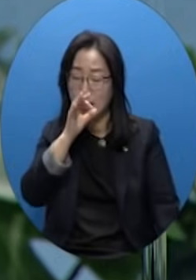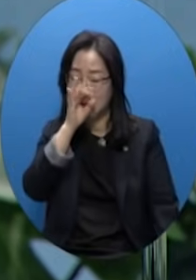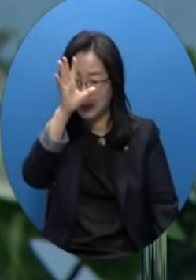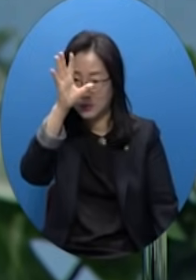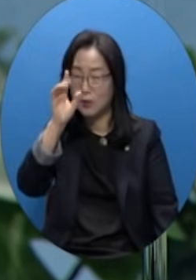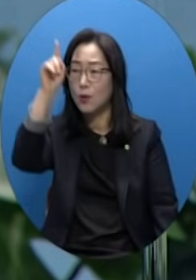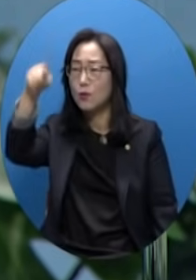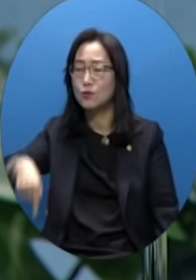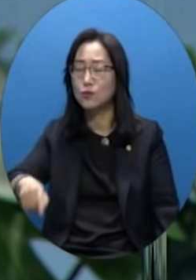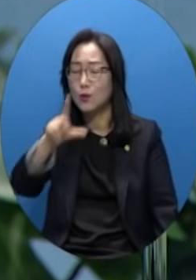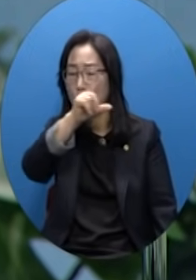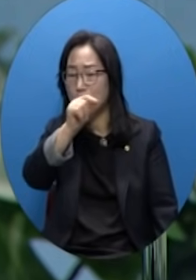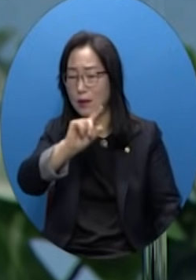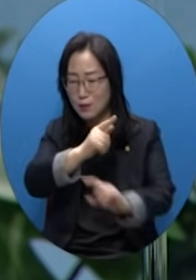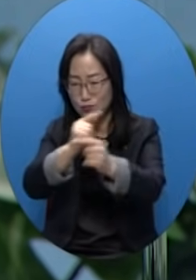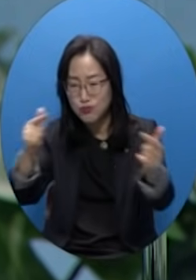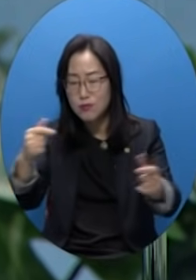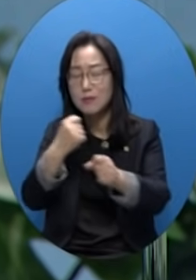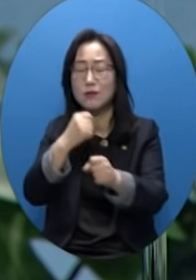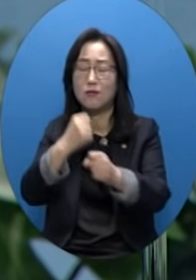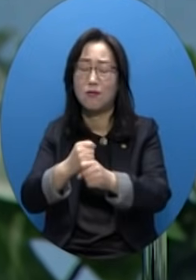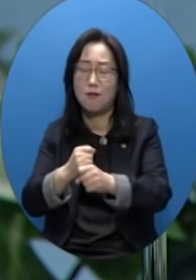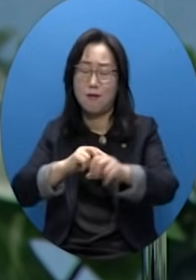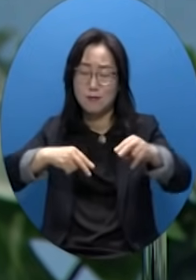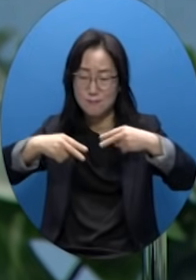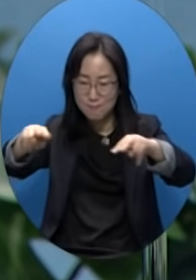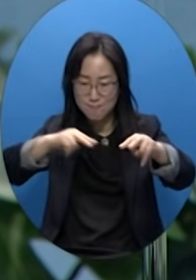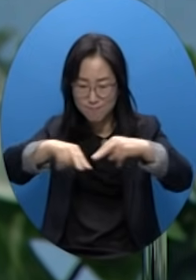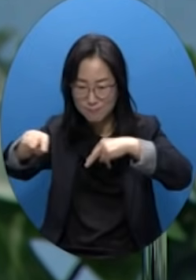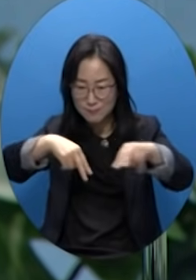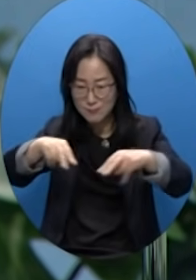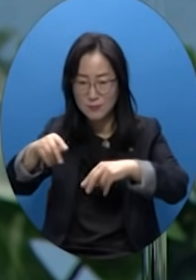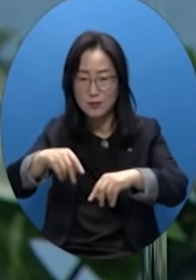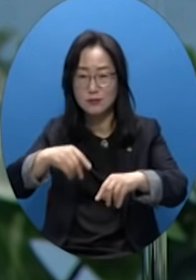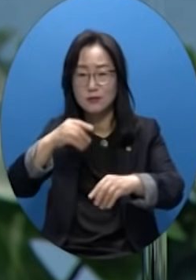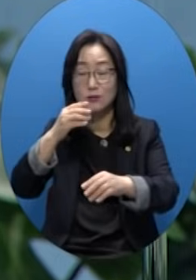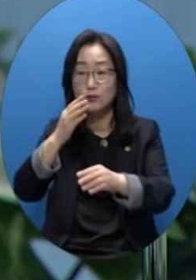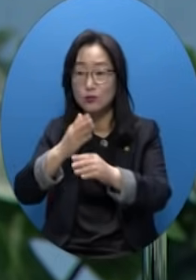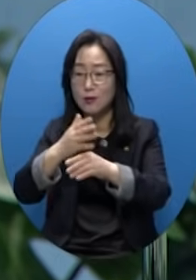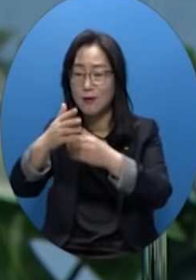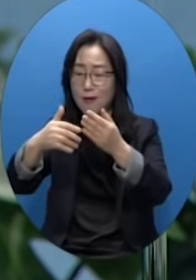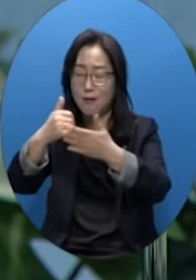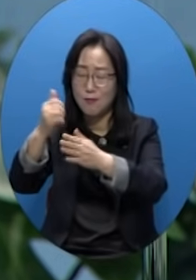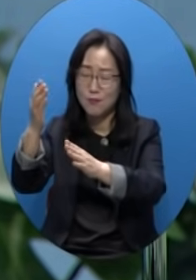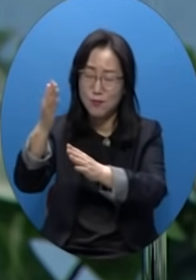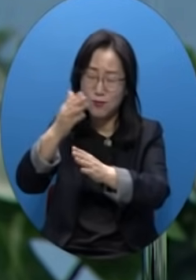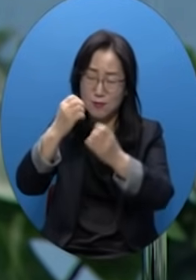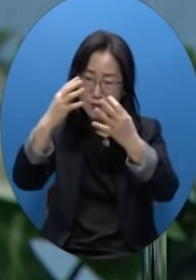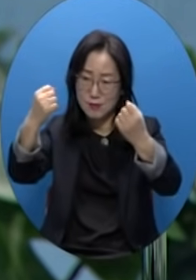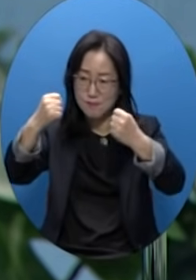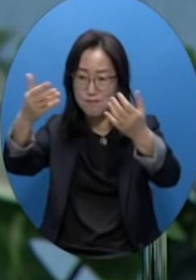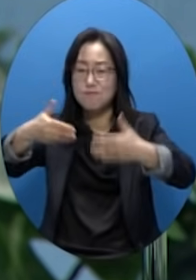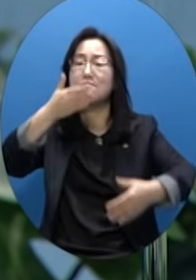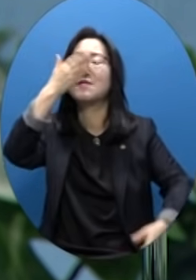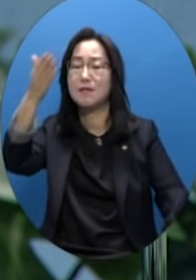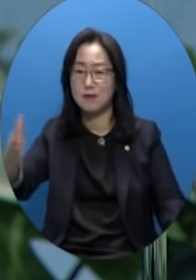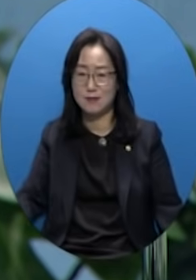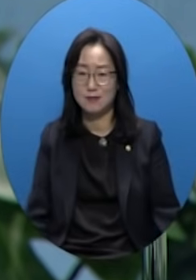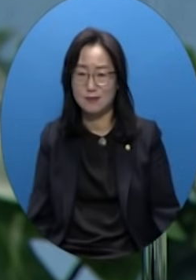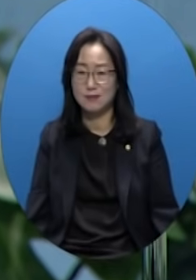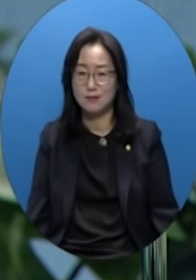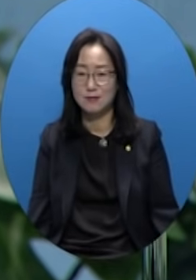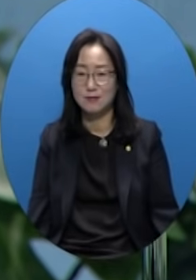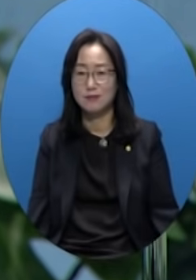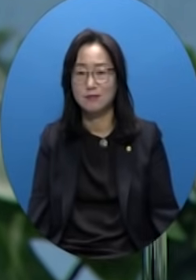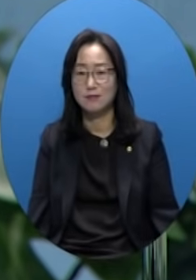우주 만물을 지으시고 다스리시는 하나님께로부터 우리는 3 물을 언 수가 있게 되는 것입니다